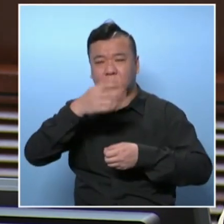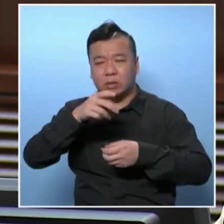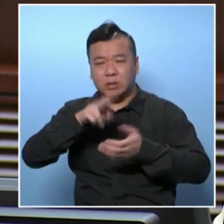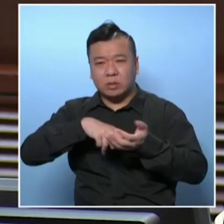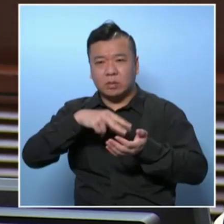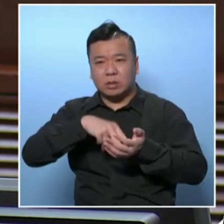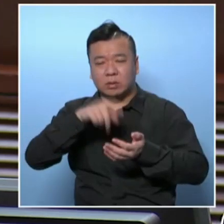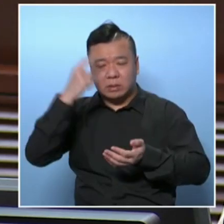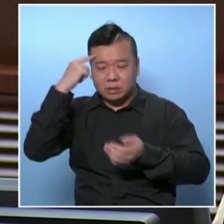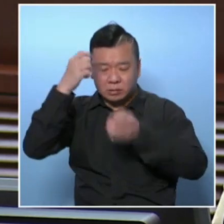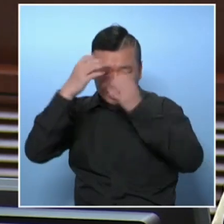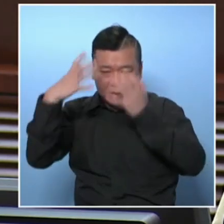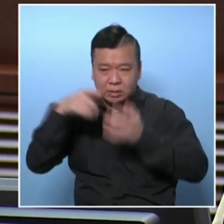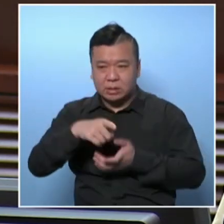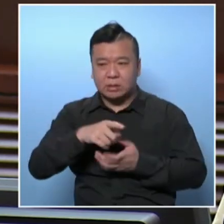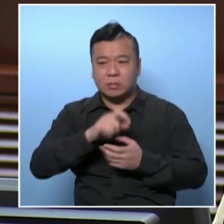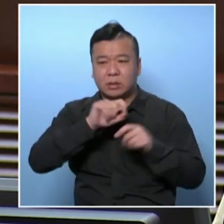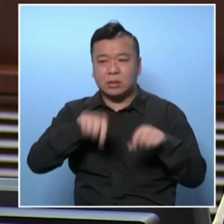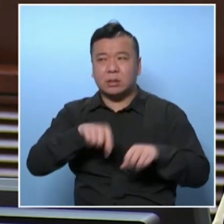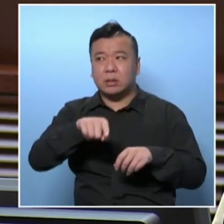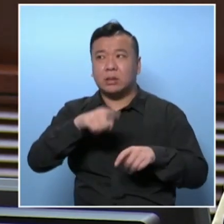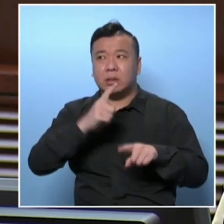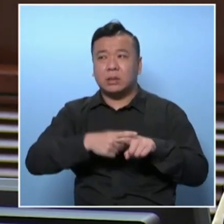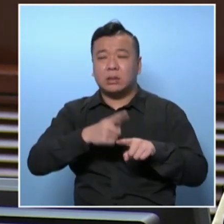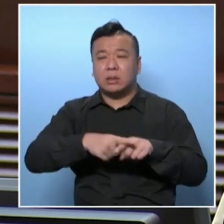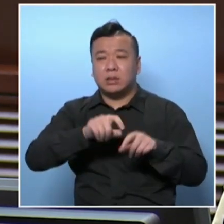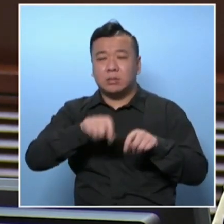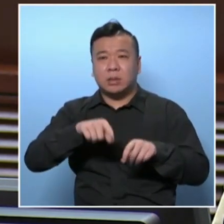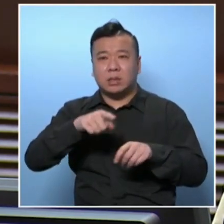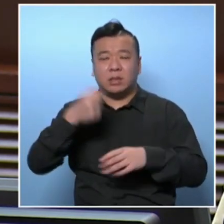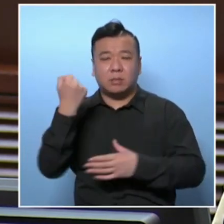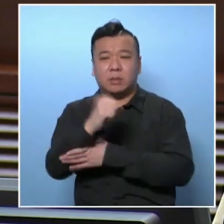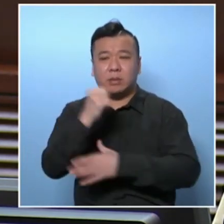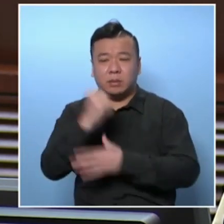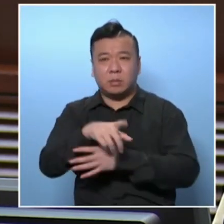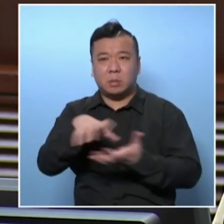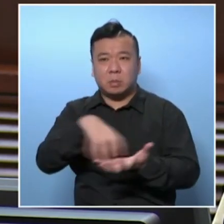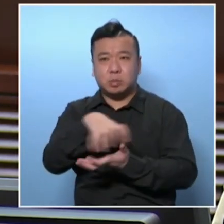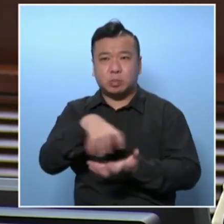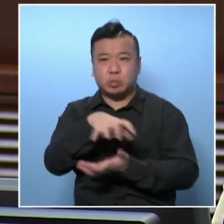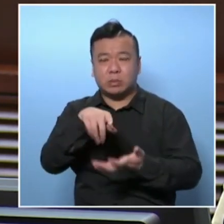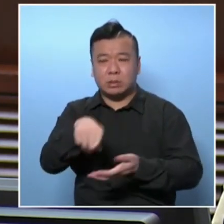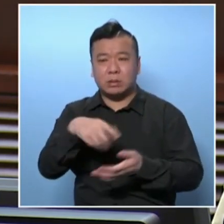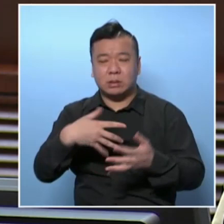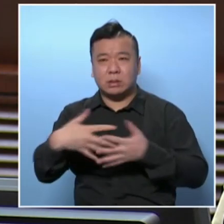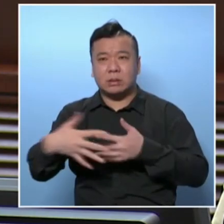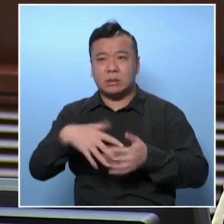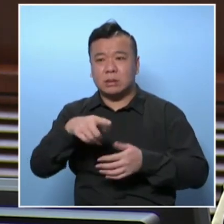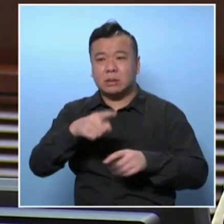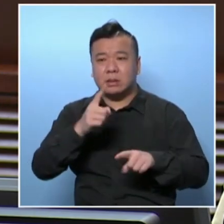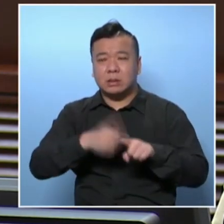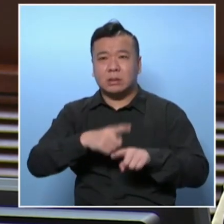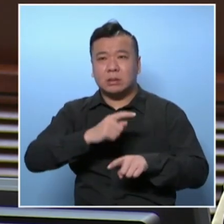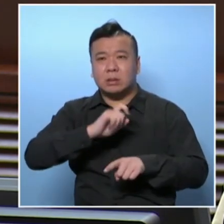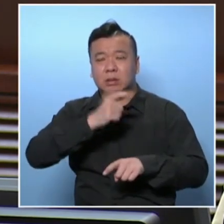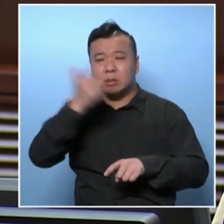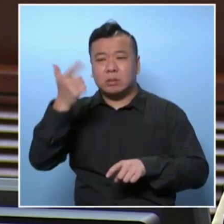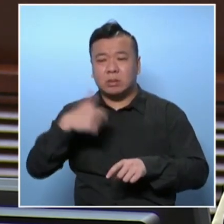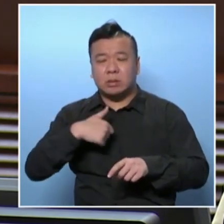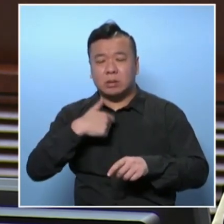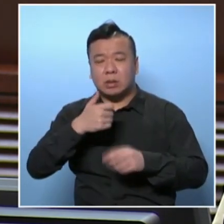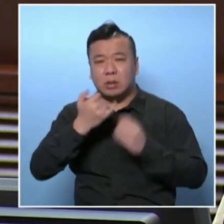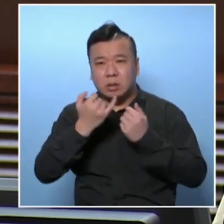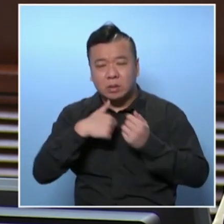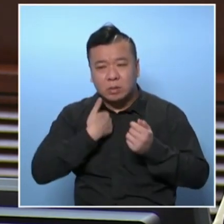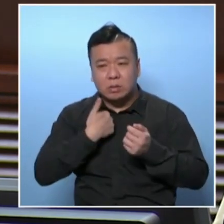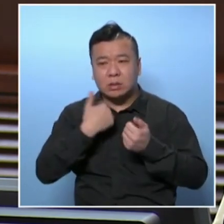啦，咁咧就嚟到呢個反修例呢暴亂嘅期間咧，有部分嘅老師同學生直